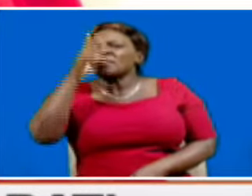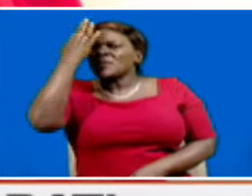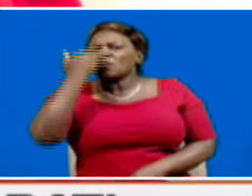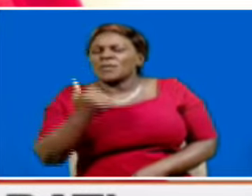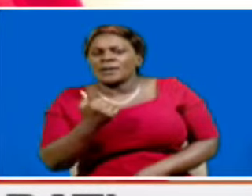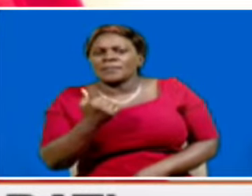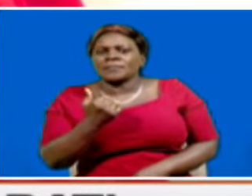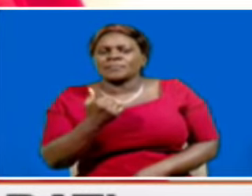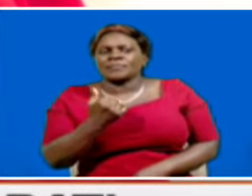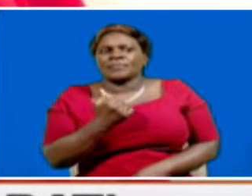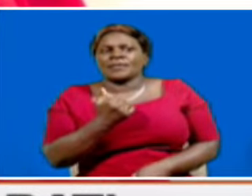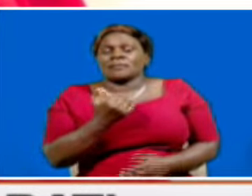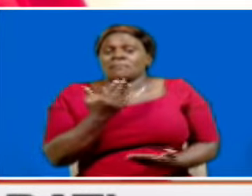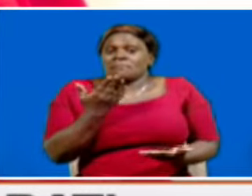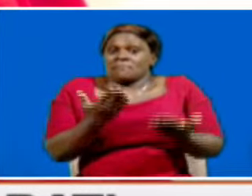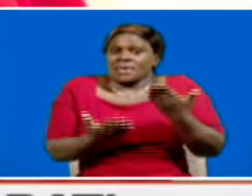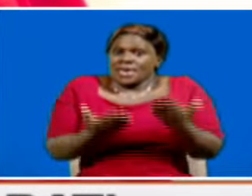Or could it be